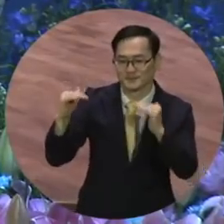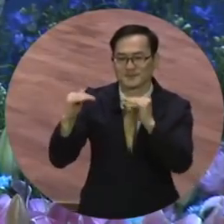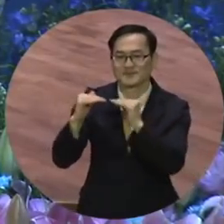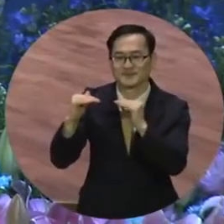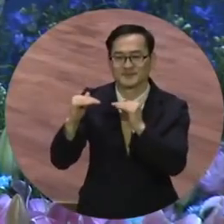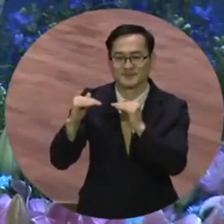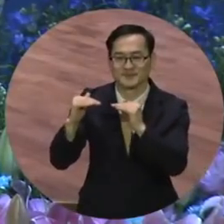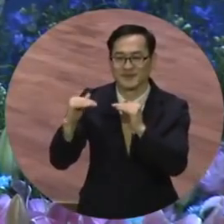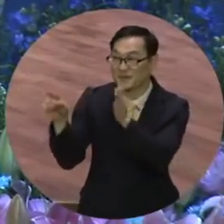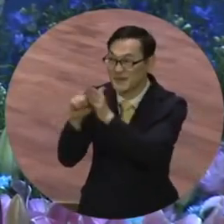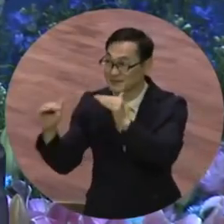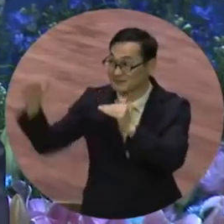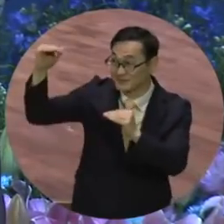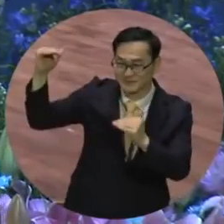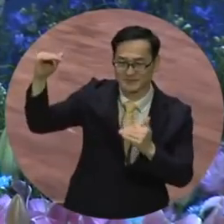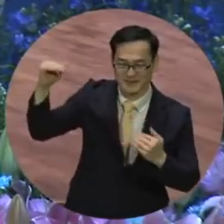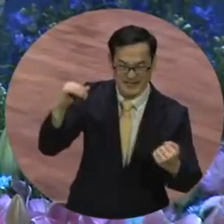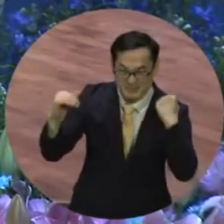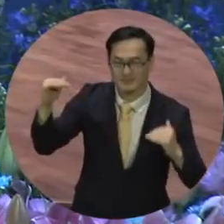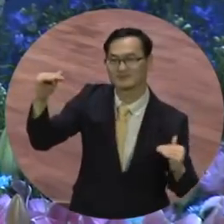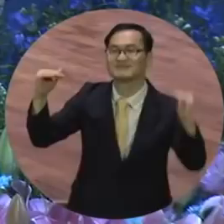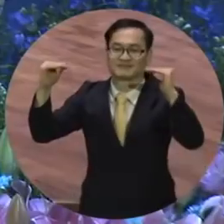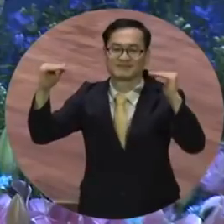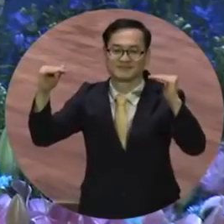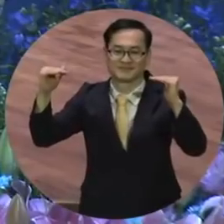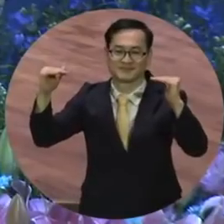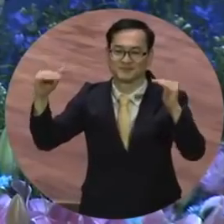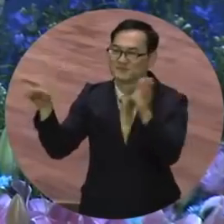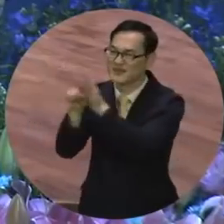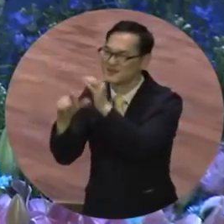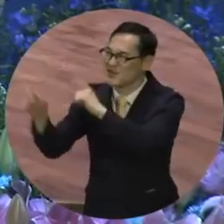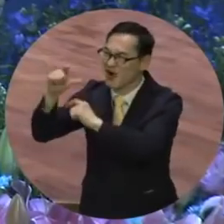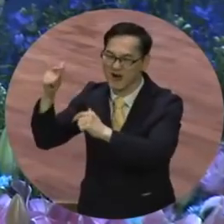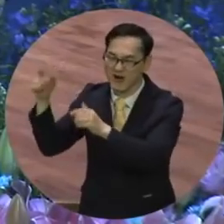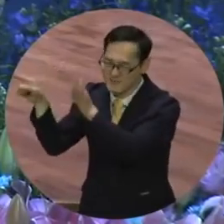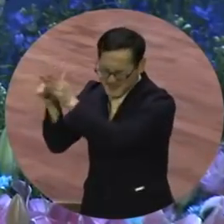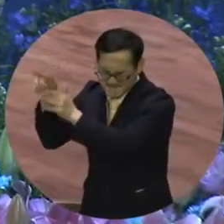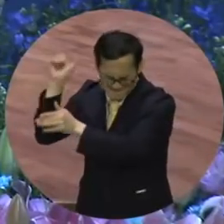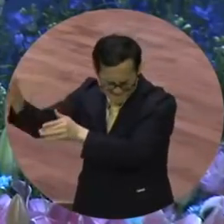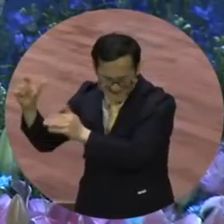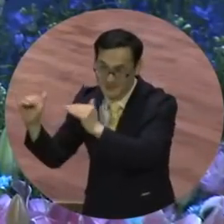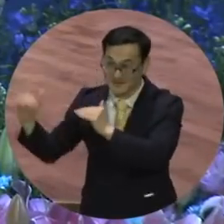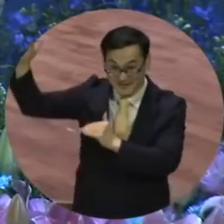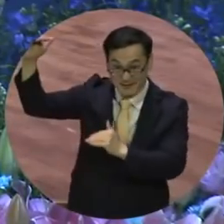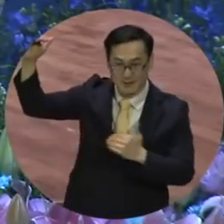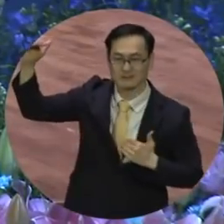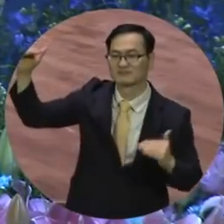크기만큼 된다니까. 쓰임 받는 것도 마찬가지예요. 믿음의 크기만큼 쓰임 받아.